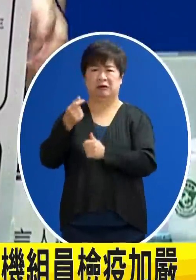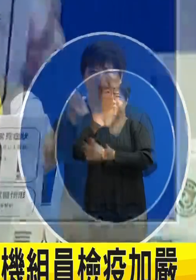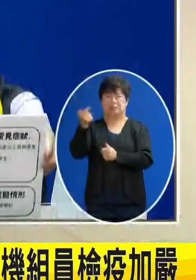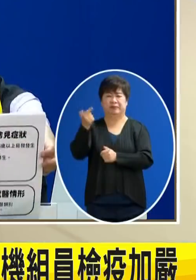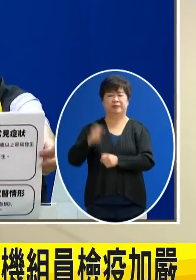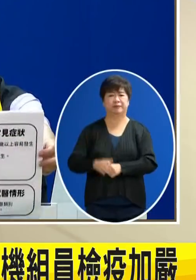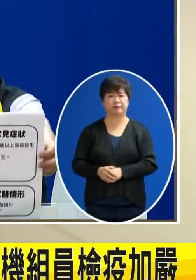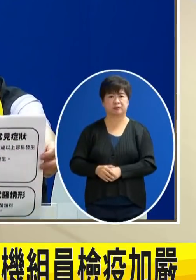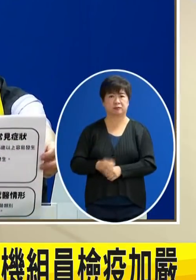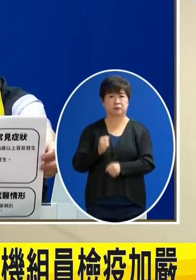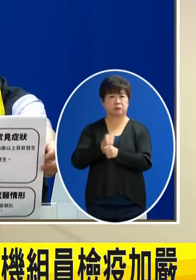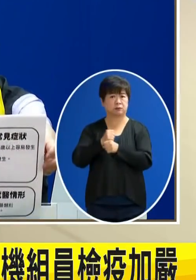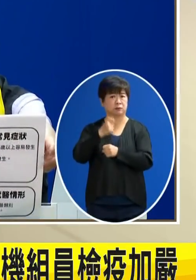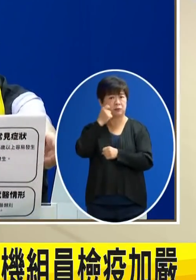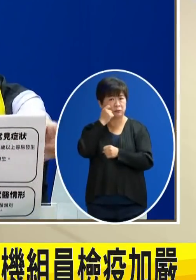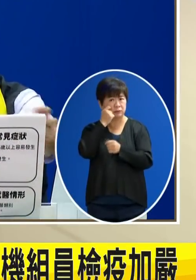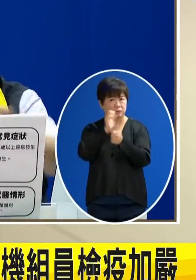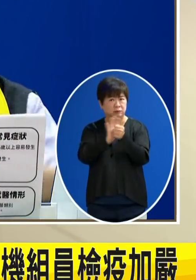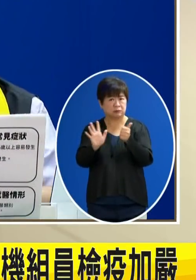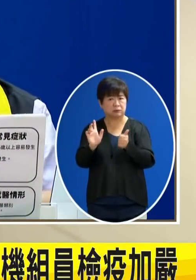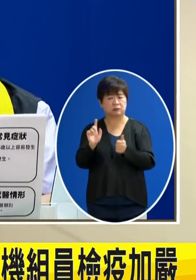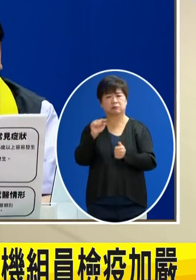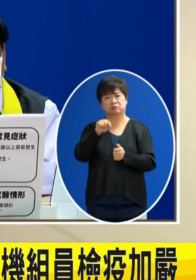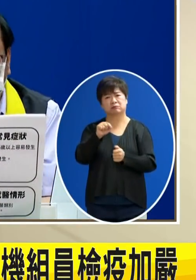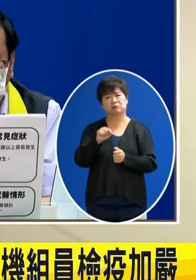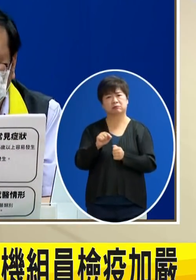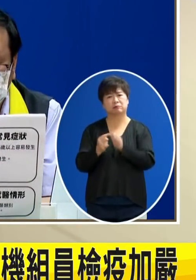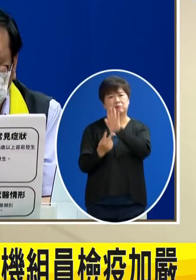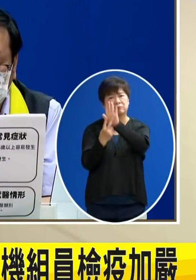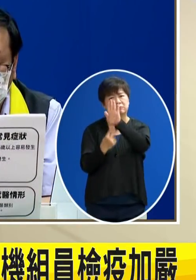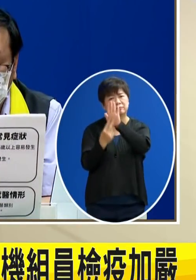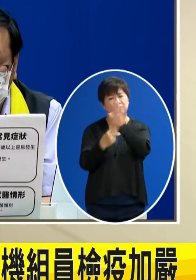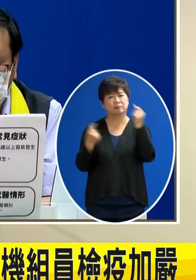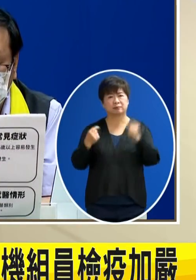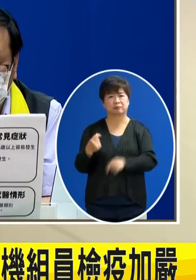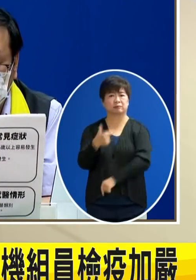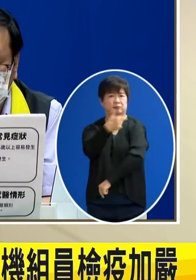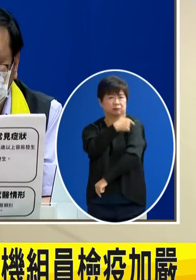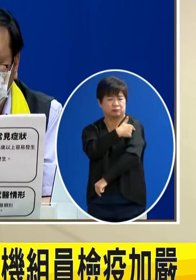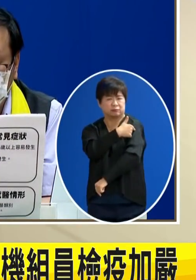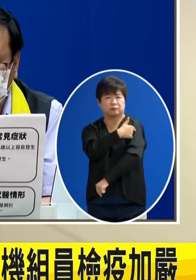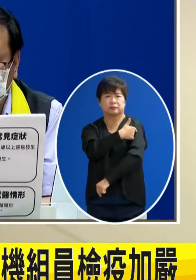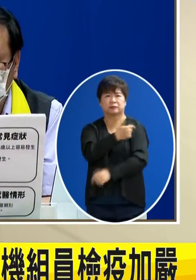啊、哦。那无法工作的这些影响的部分，那可能发生于这个接种后